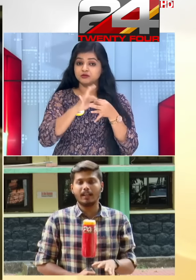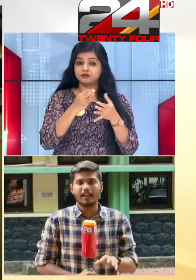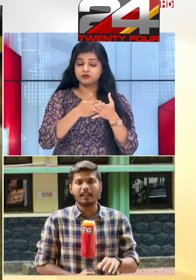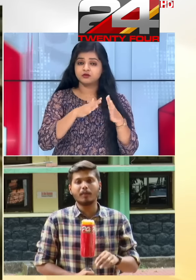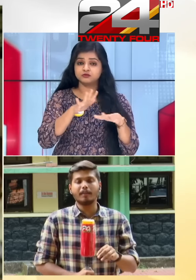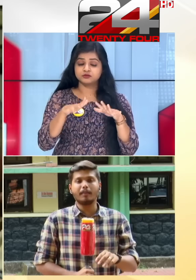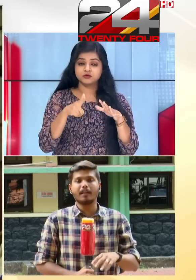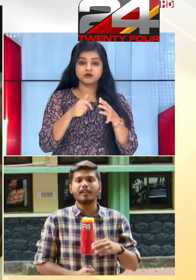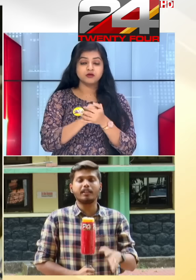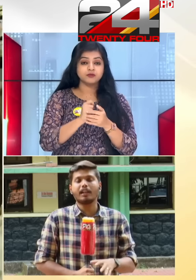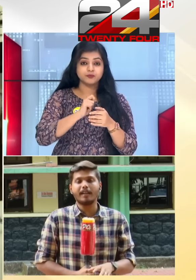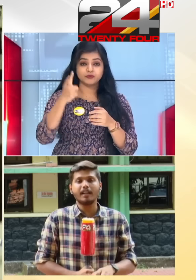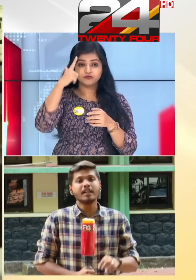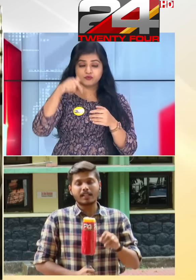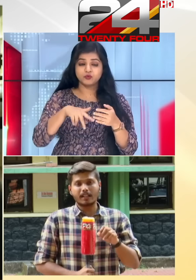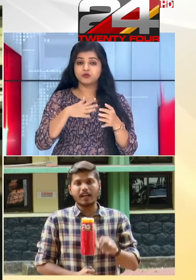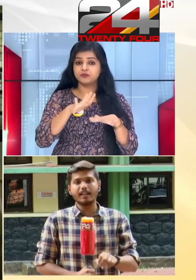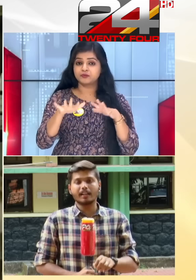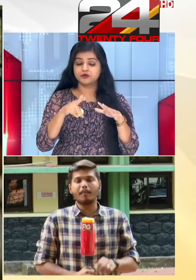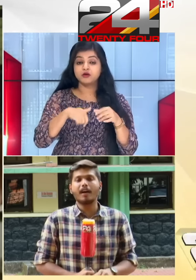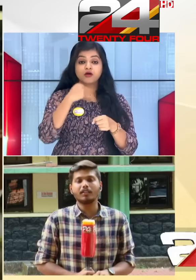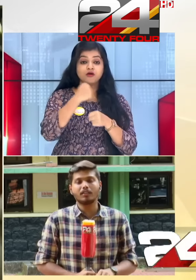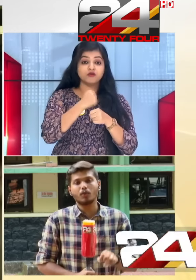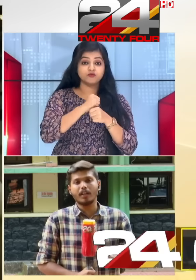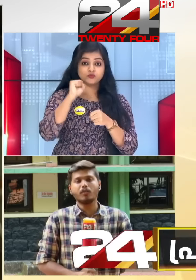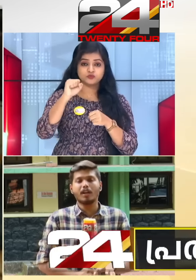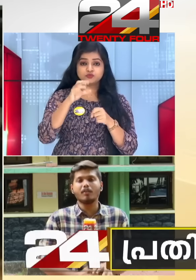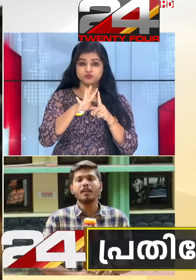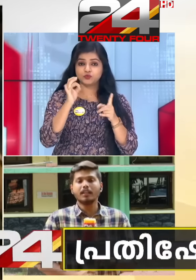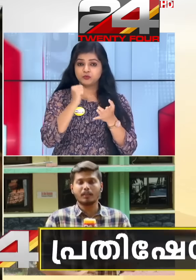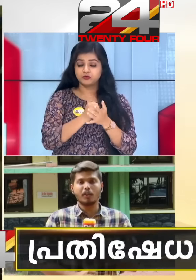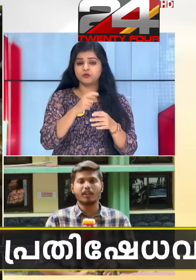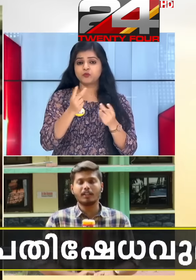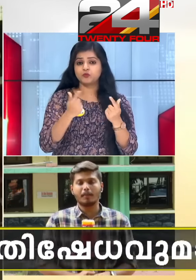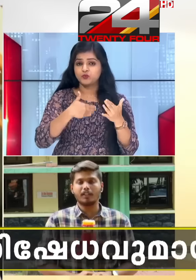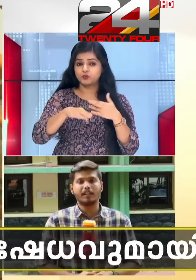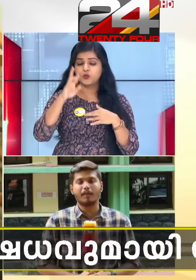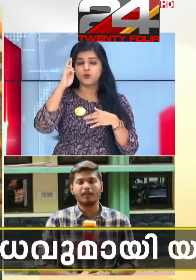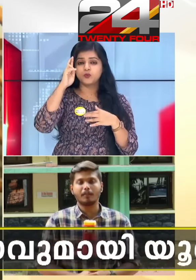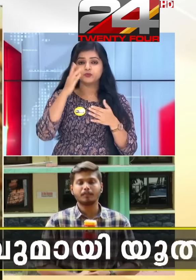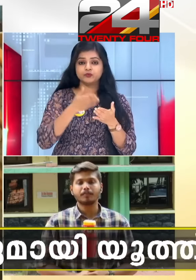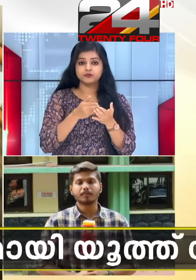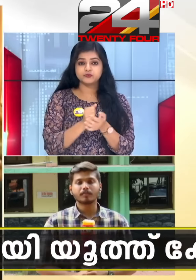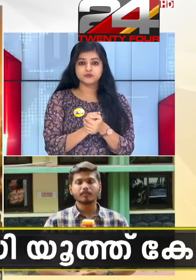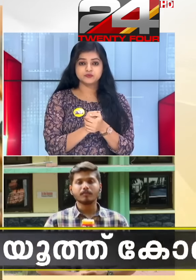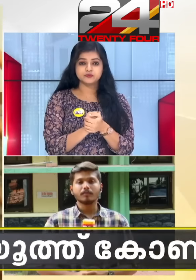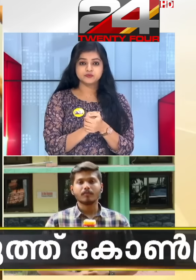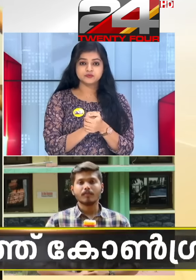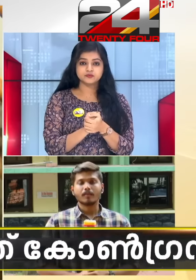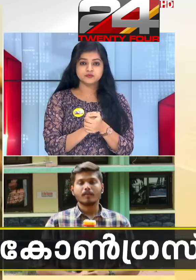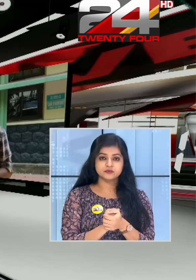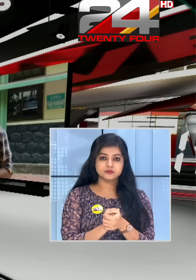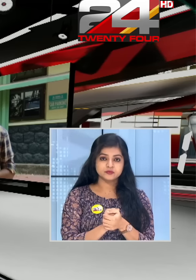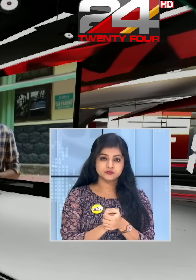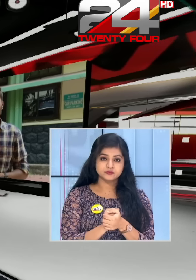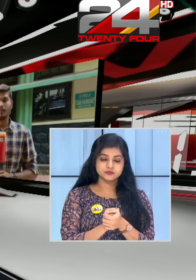നീക്കങ്ങൾ അല്ലെങ്കിൽ അതുമായി ബന്ധപ്പെട്ട മറ്റ് നടപടികൾ സർക്കാരിന്റെ അടക്കം ഭാഗത്തുനിന്ന് ഉടനടി ഉണ്ടാകും എന്ന് നമുക്ക് ഈ ഒരു ഘട്ടത്തിൽ പ്രതീക്ഷിക്കാം പ്രവിത ശരി